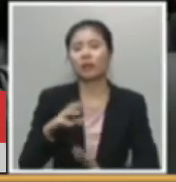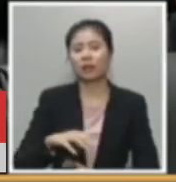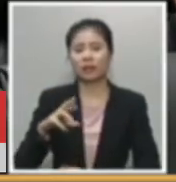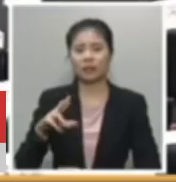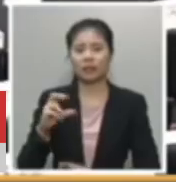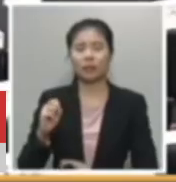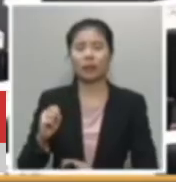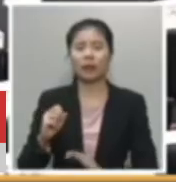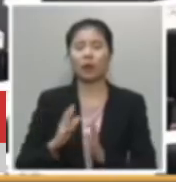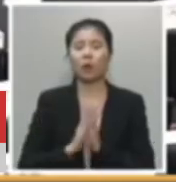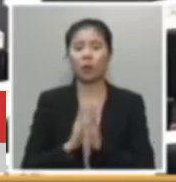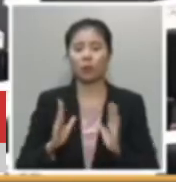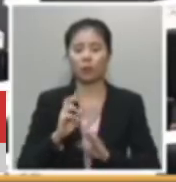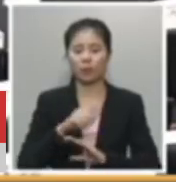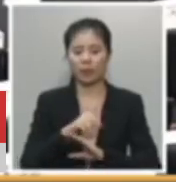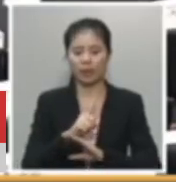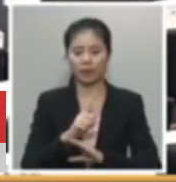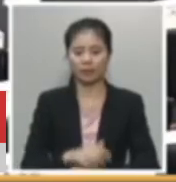าน